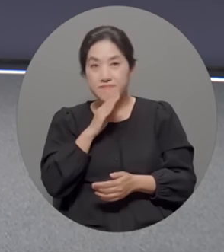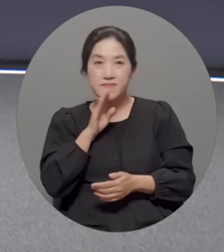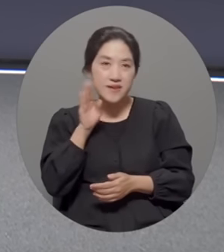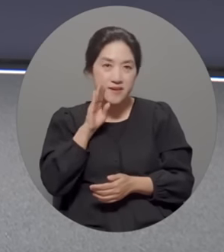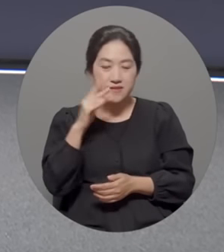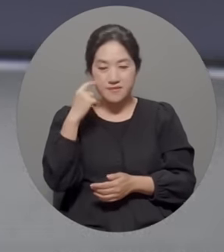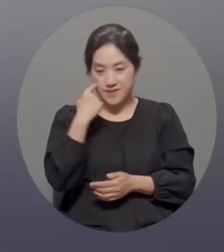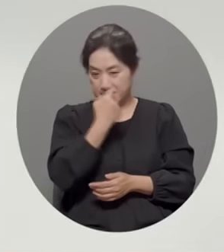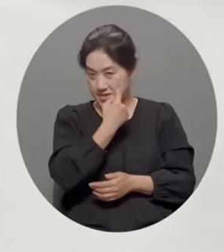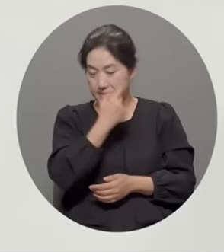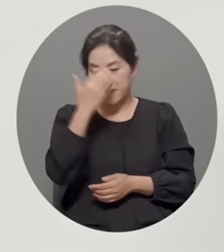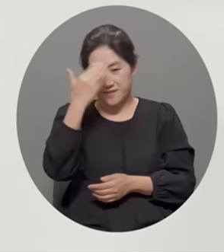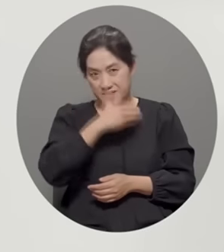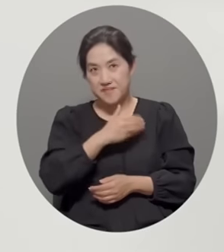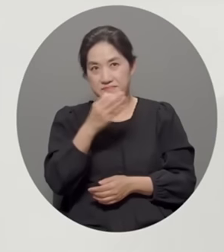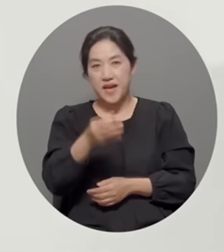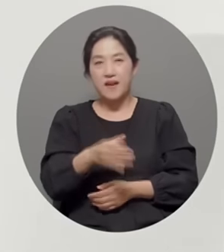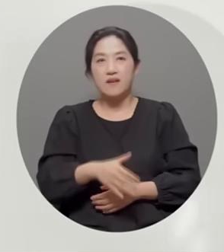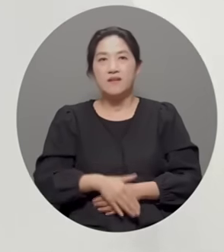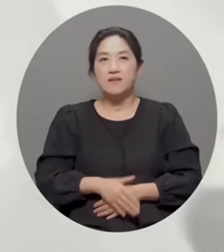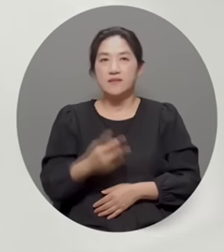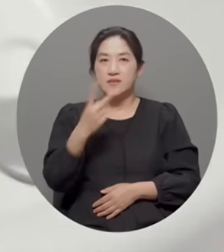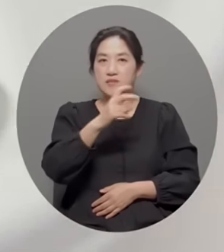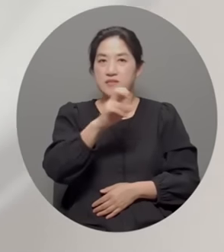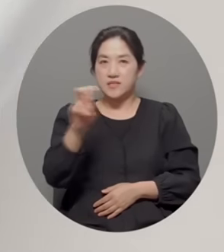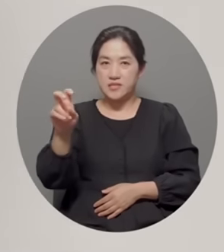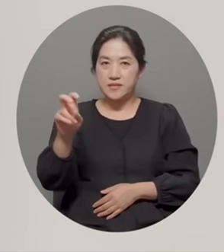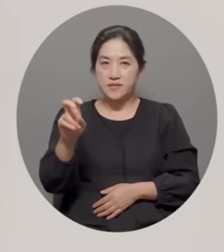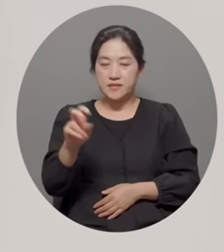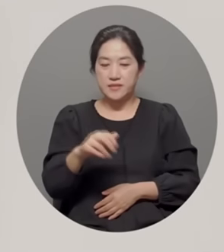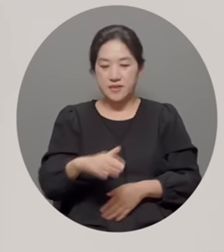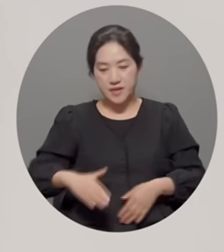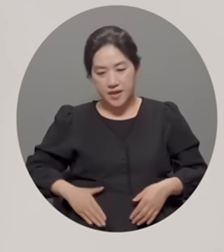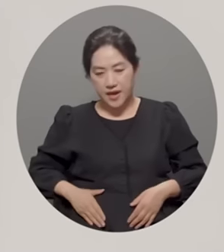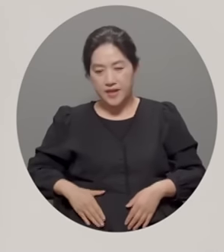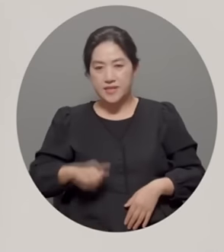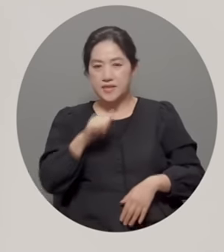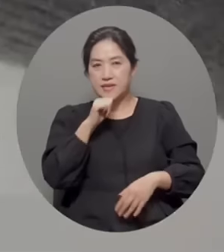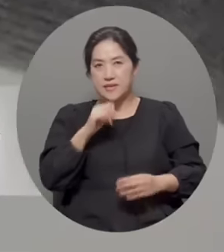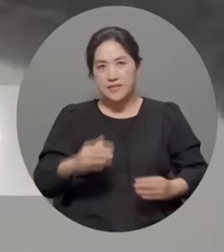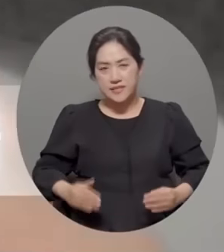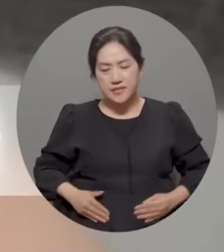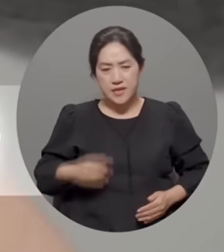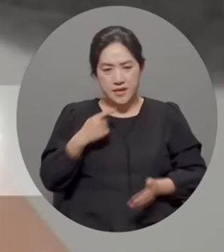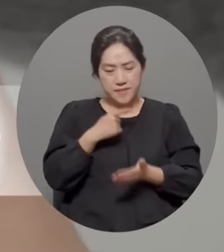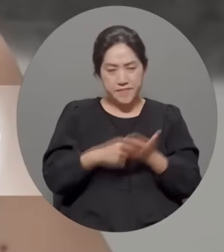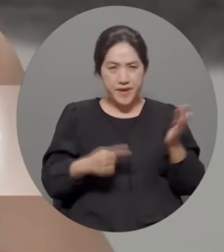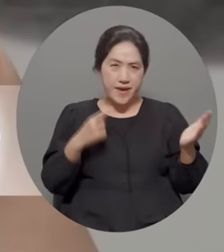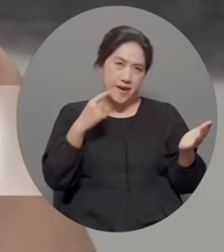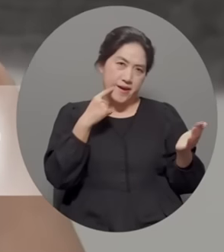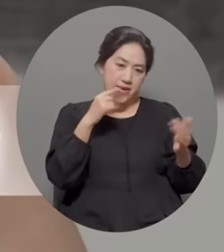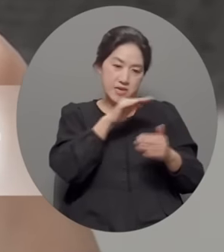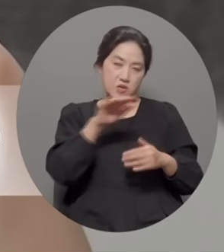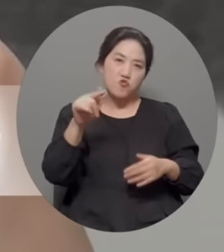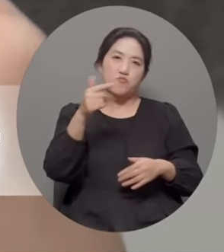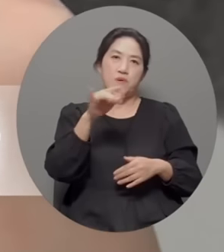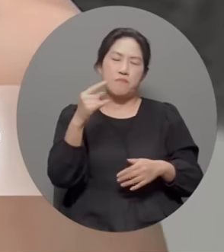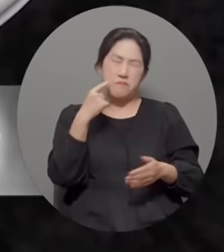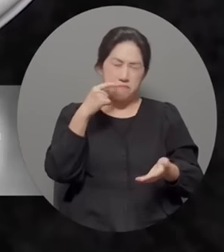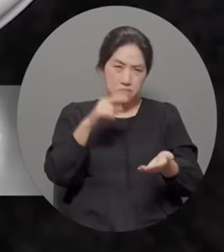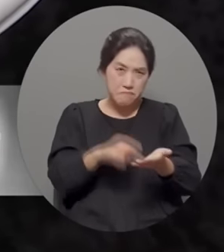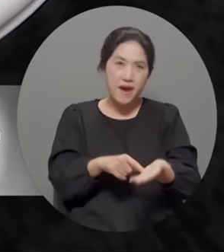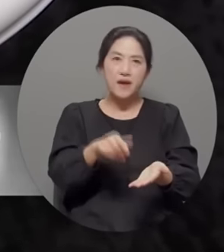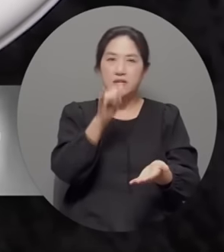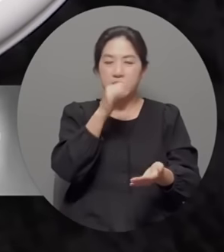확인해봤습니다. 지난 2020년 간과 신장에 해로운 환경 호르몬이 기준치의 600배 넘게 검출돼 논란이